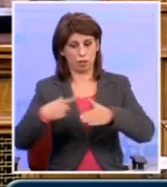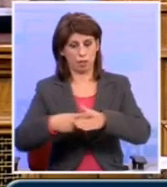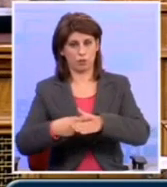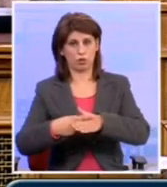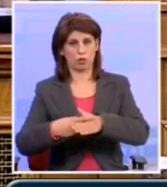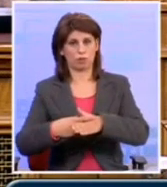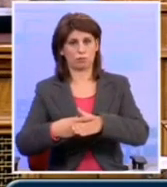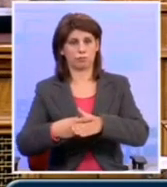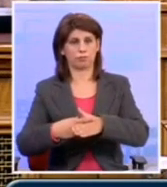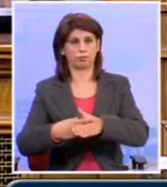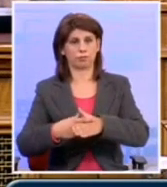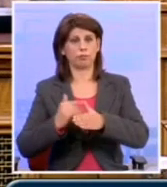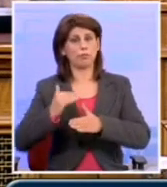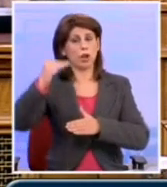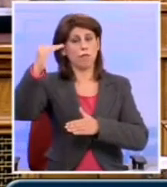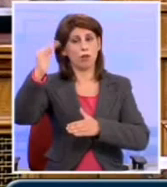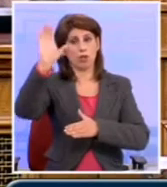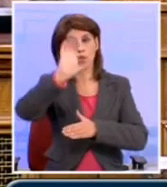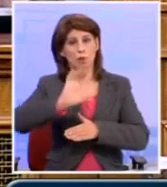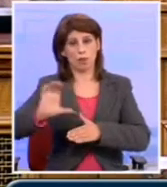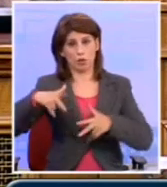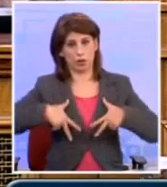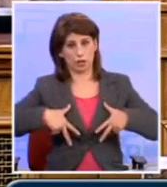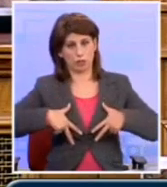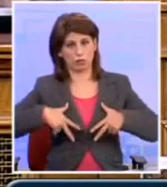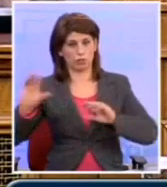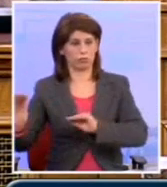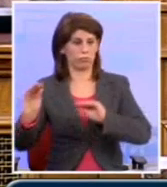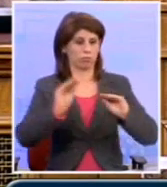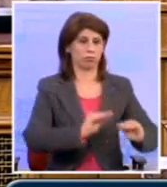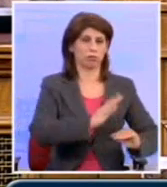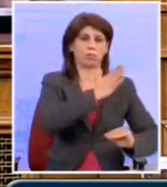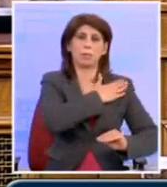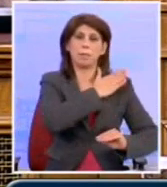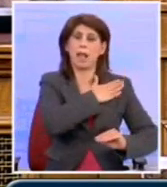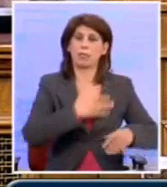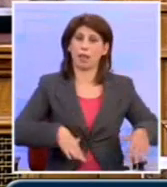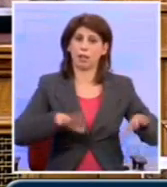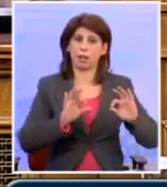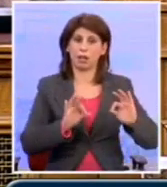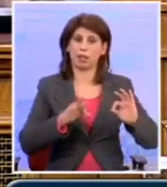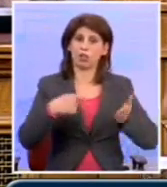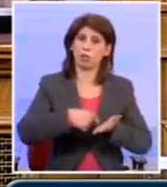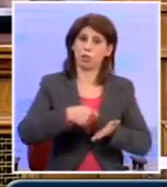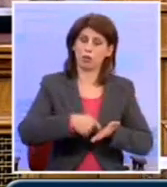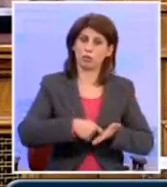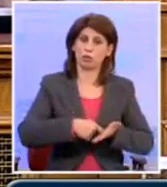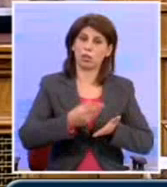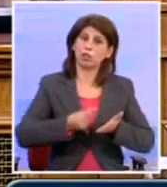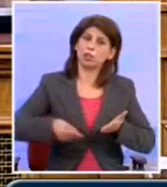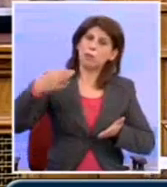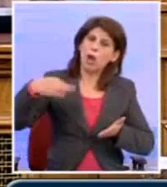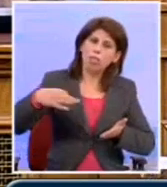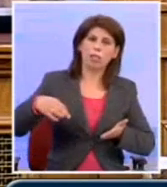των βορειοευρωπαϊκών κρατών στους ώμους αρχικά των φορολογούμενων, των πιο